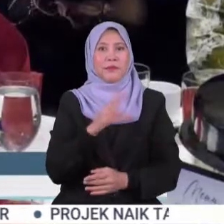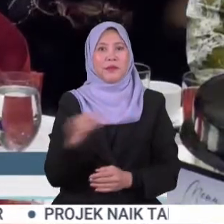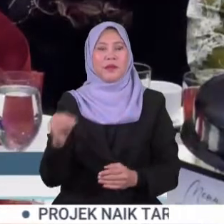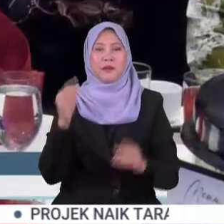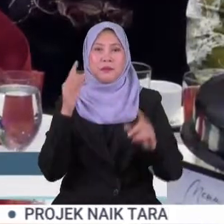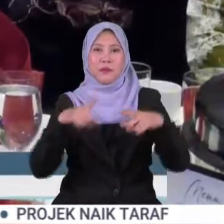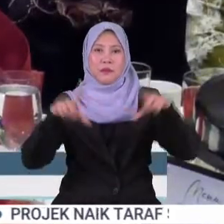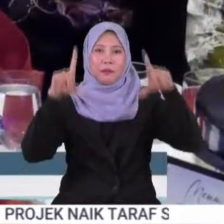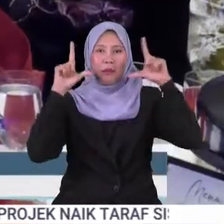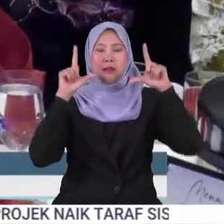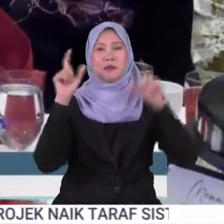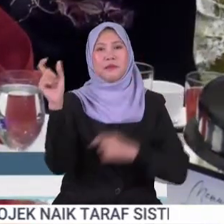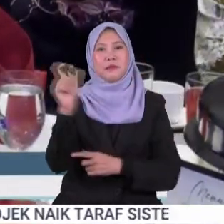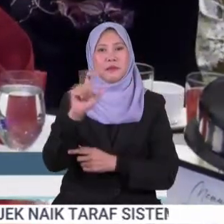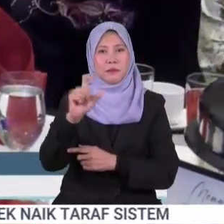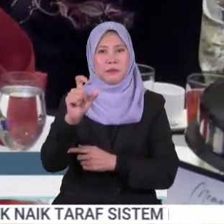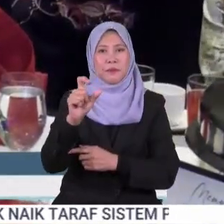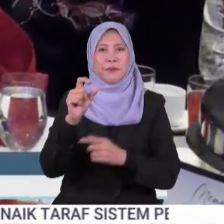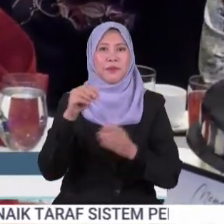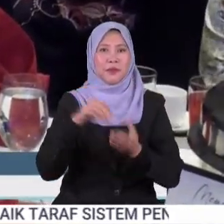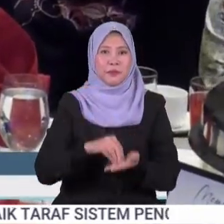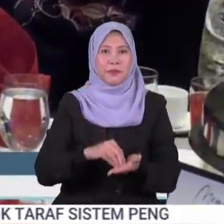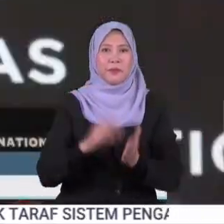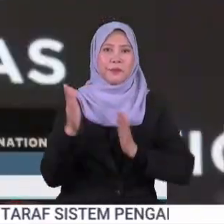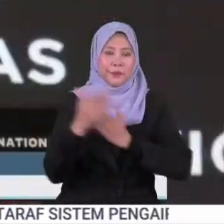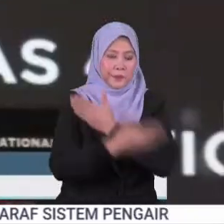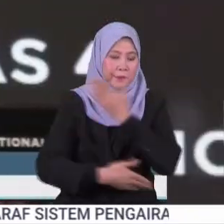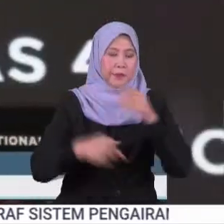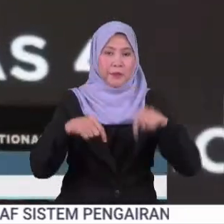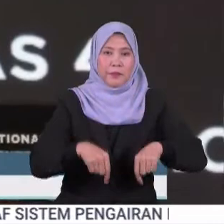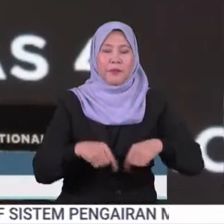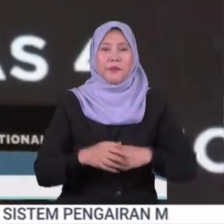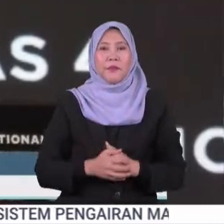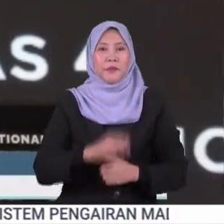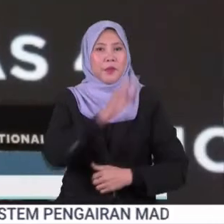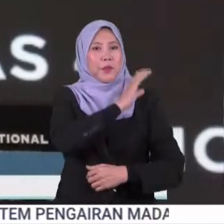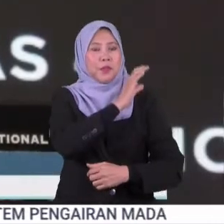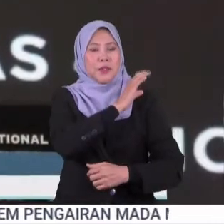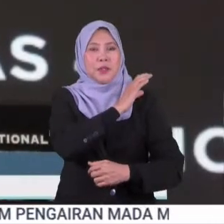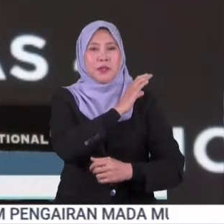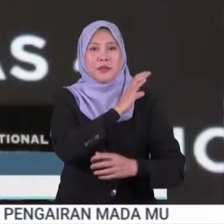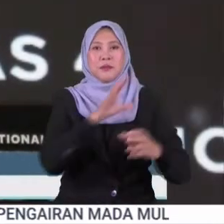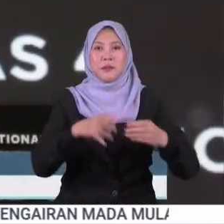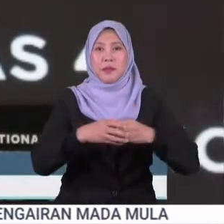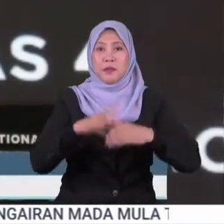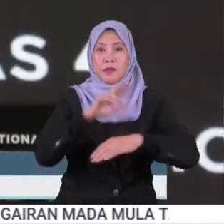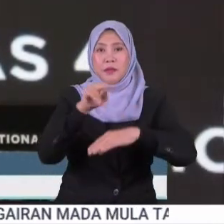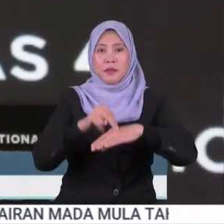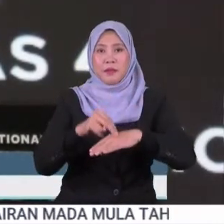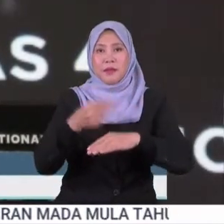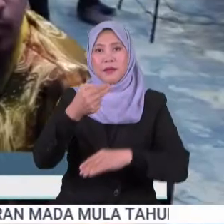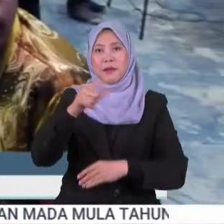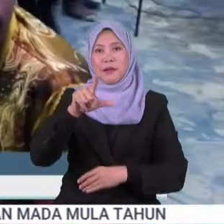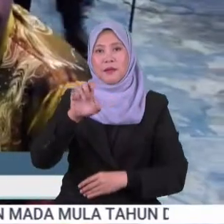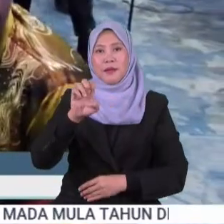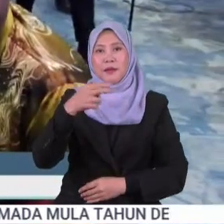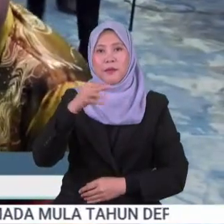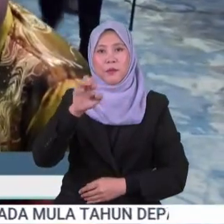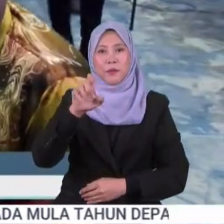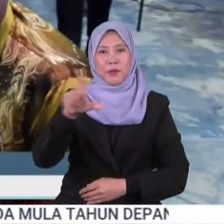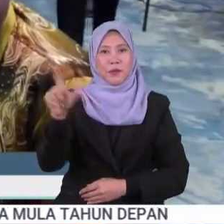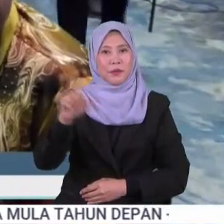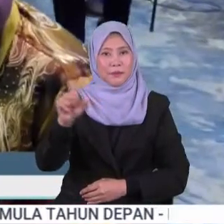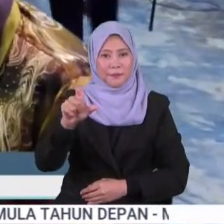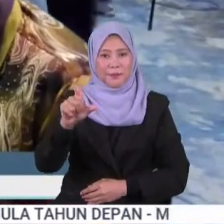memartabatkan syiar Islam di negara ini. Sementara itu, Pengerusi Muzakarah Majlis Kebangsaan bagi Hal Ehwal Agama Islam